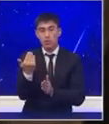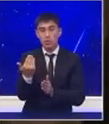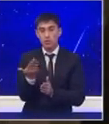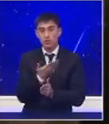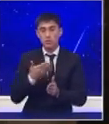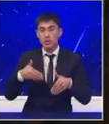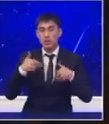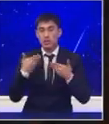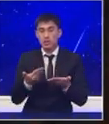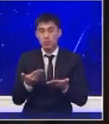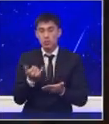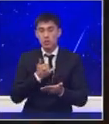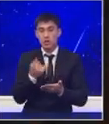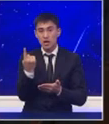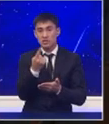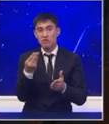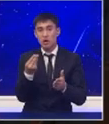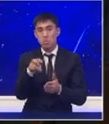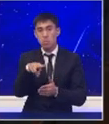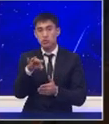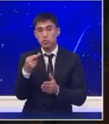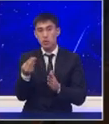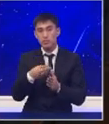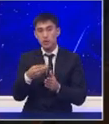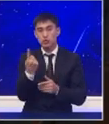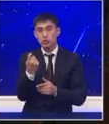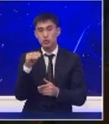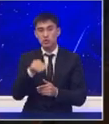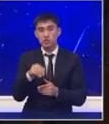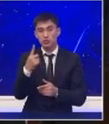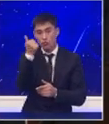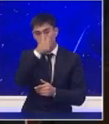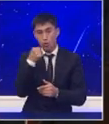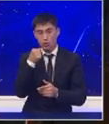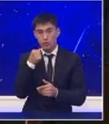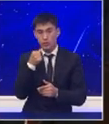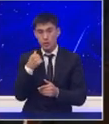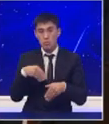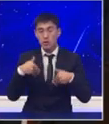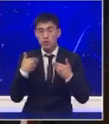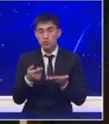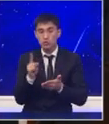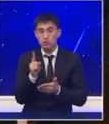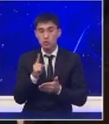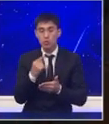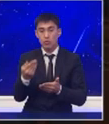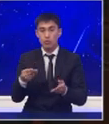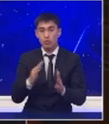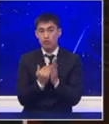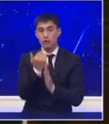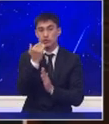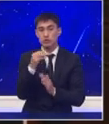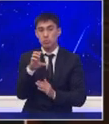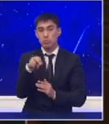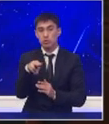ему предложили, у нас разовое пособие составляет 100 тысяч в год. Мы ему предложили, чтобы он нам увеличил